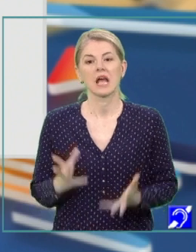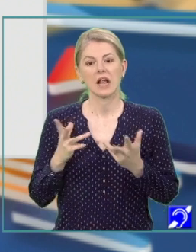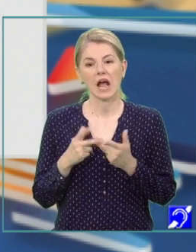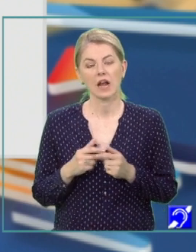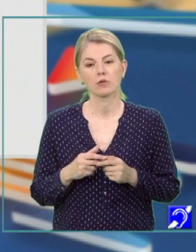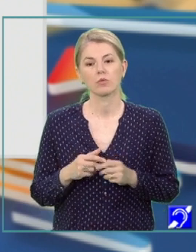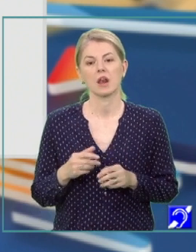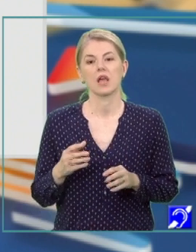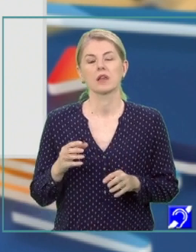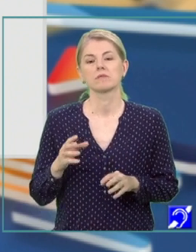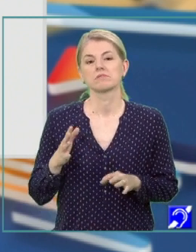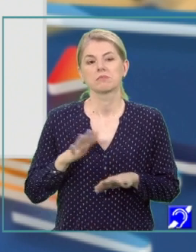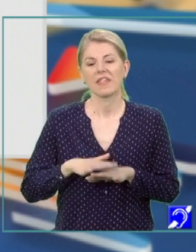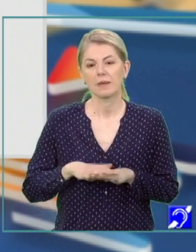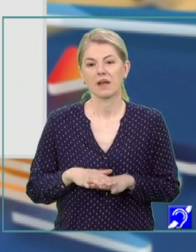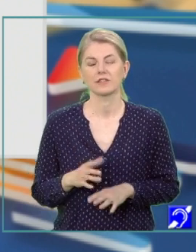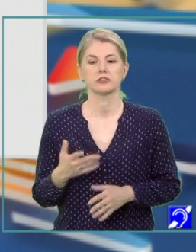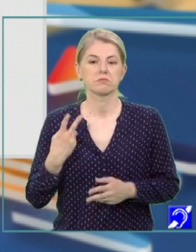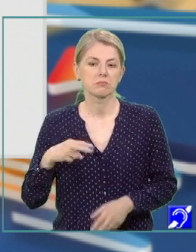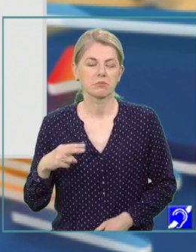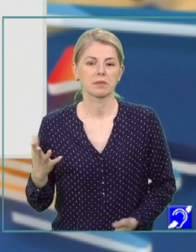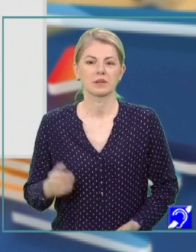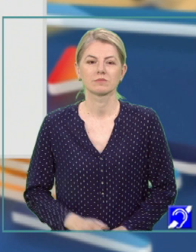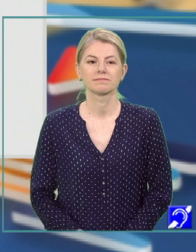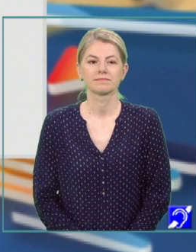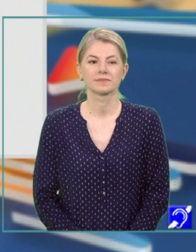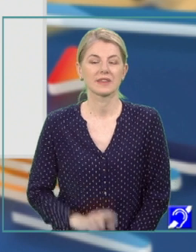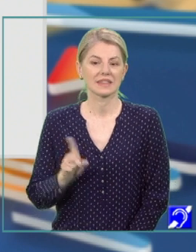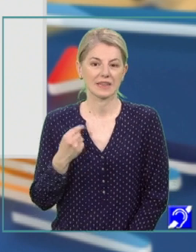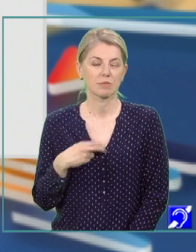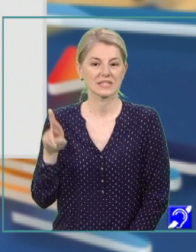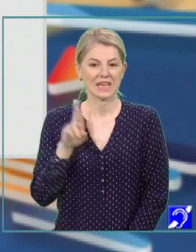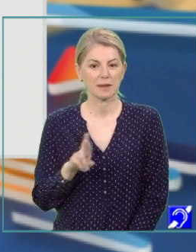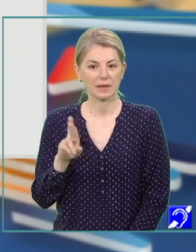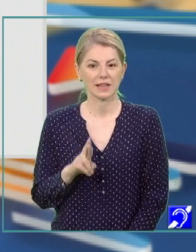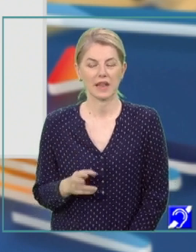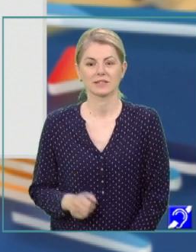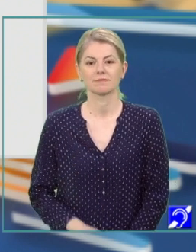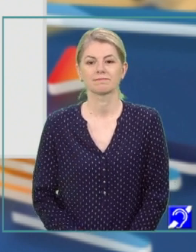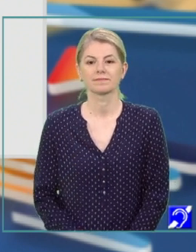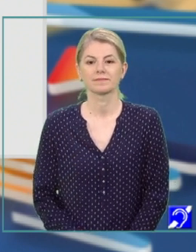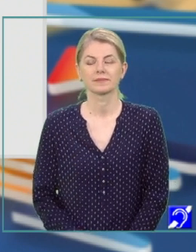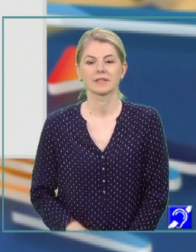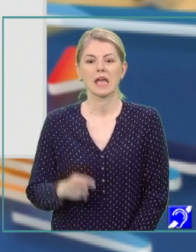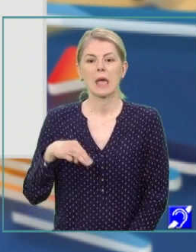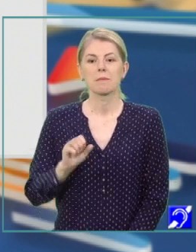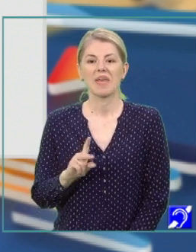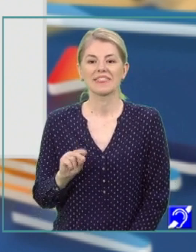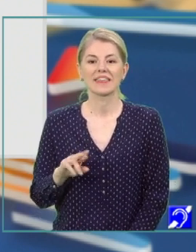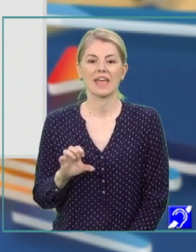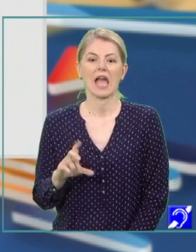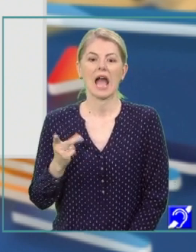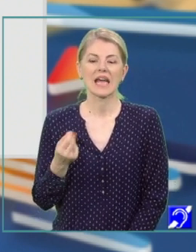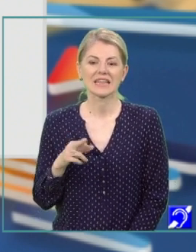cu numere reale și așa mai departe. Trebuie să repetați noțiunea de medie aritmetică, de